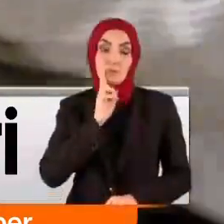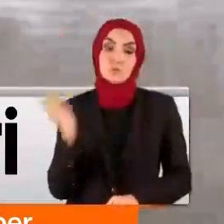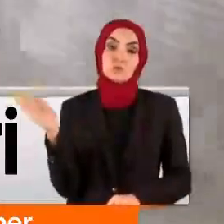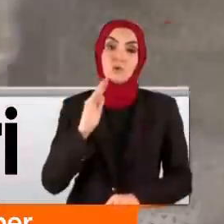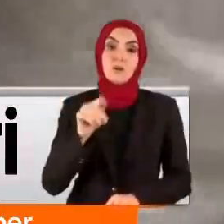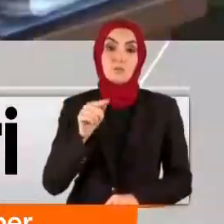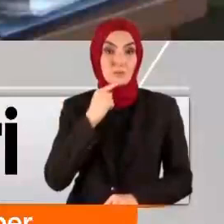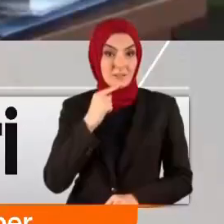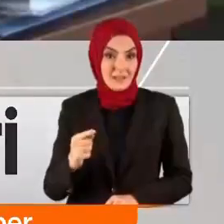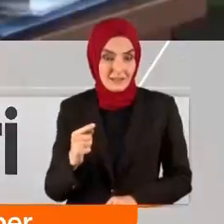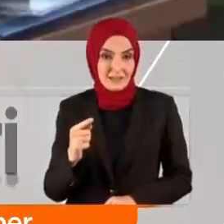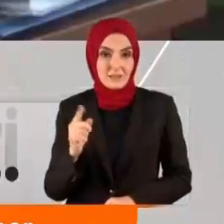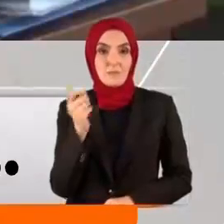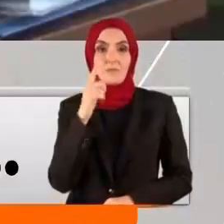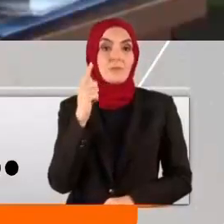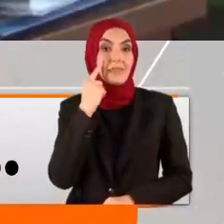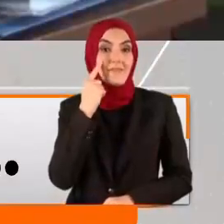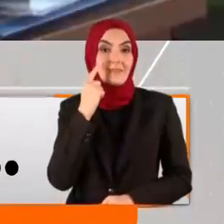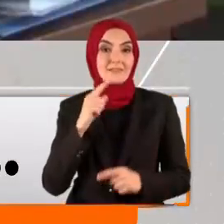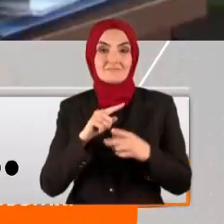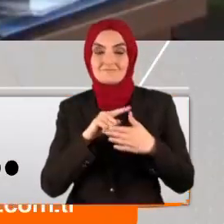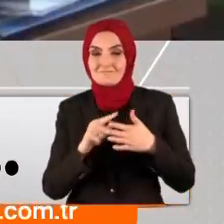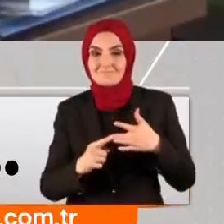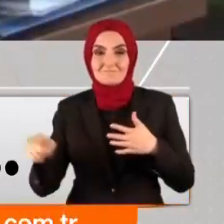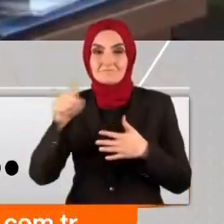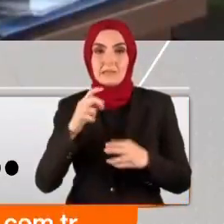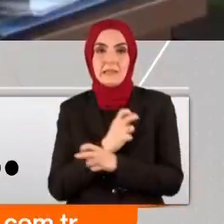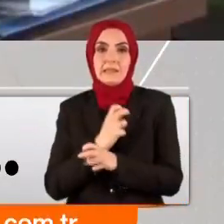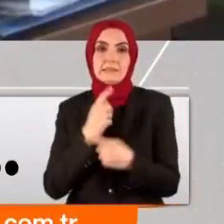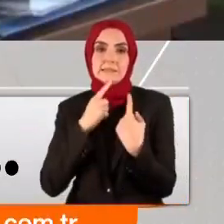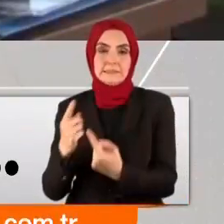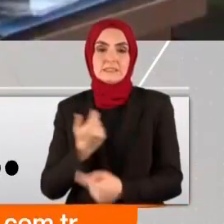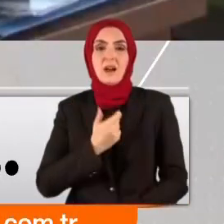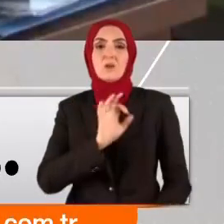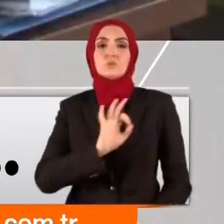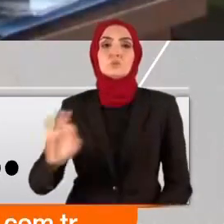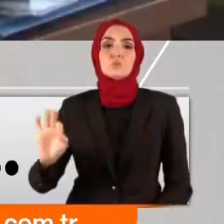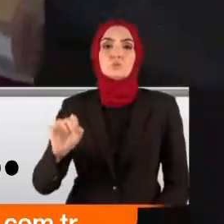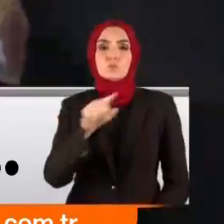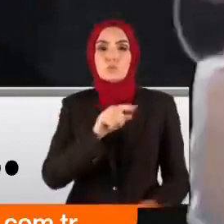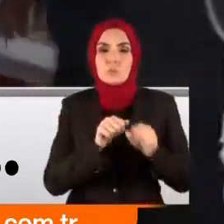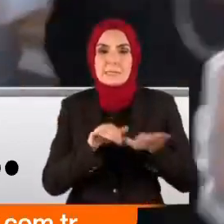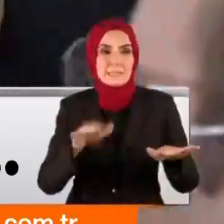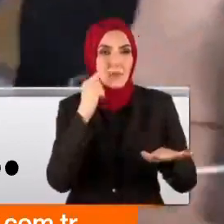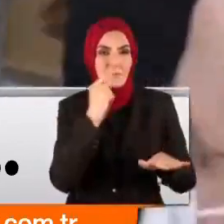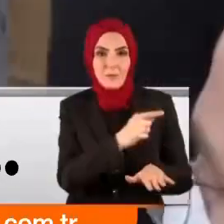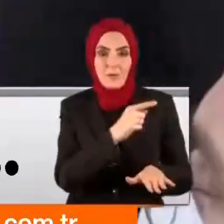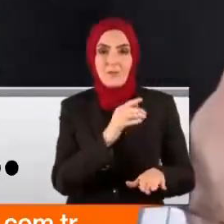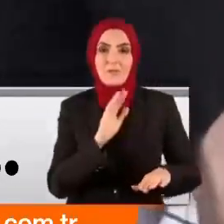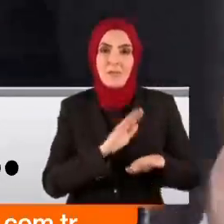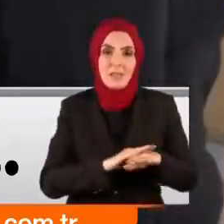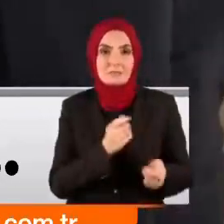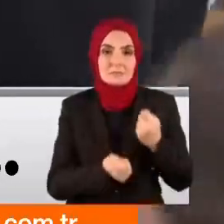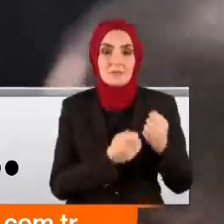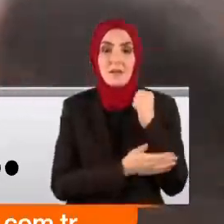bürokratları tehdit etti. Bu illegal paralel sistemlerden elinizi, eteğinizi çekin. Öğretmenler, çiftçiler,